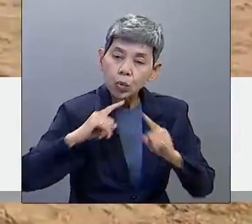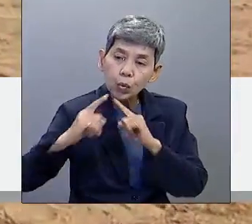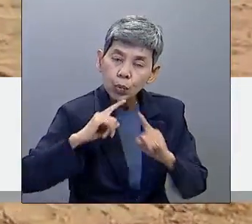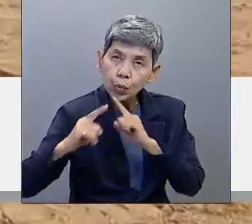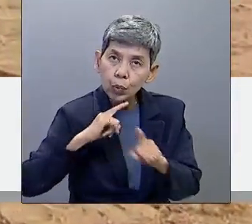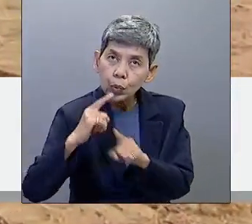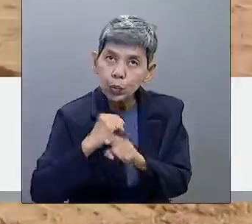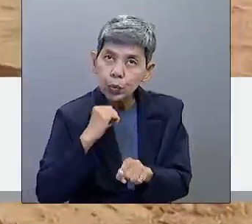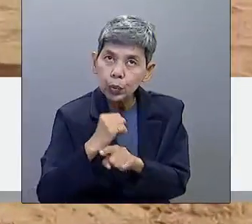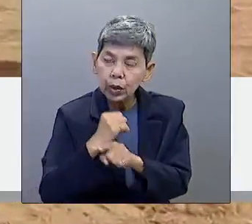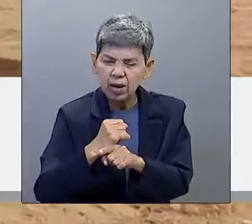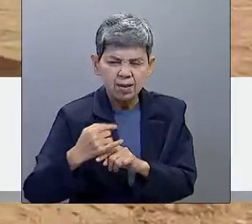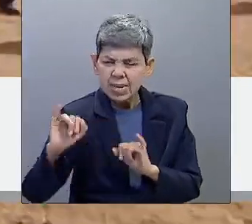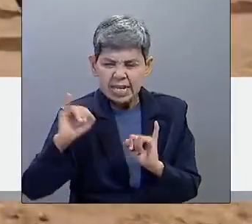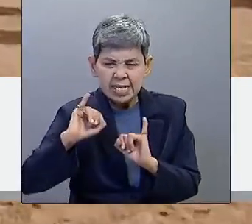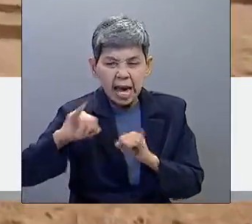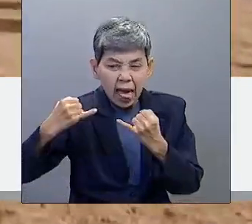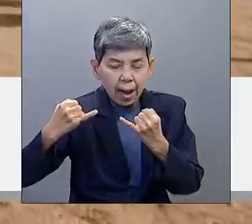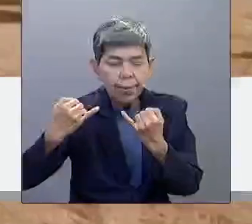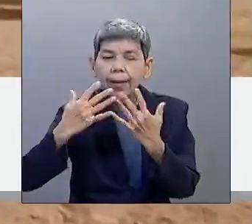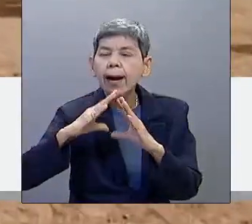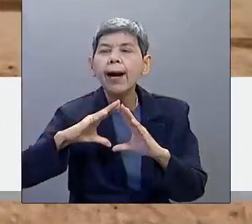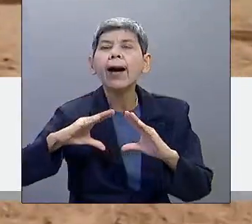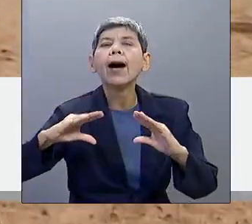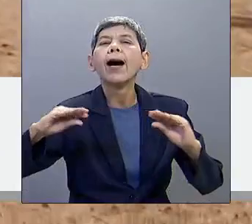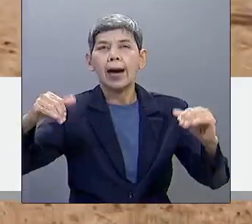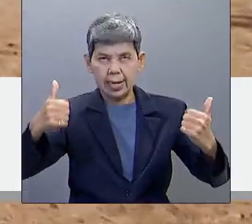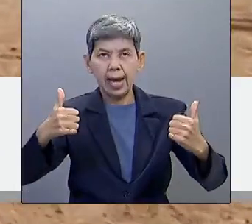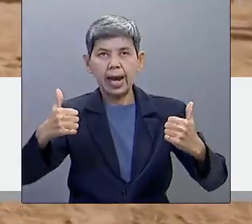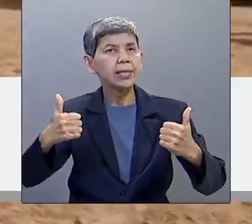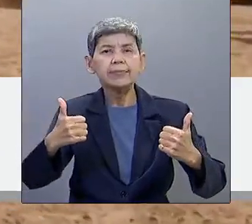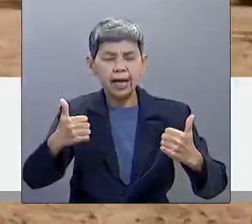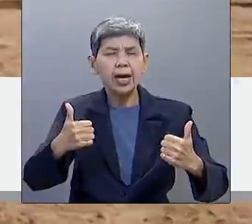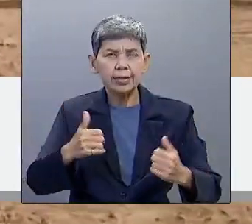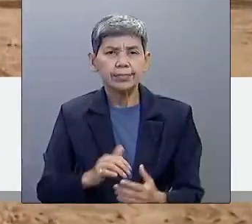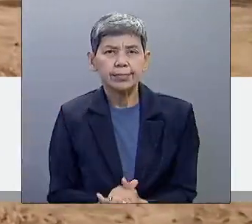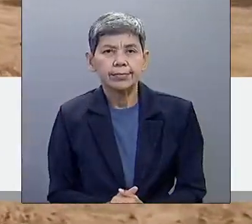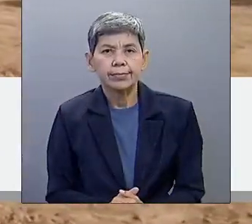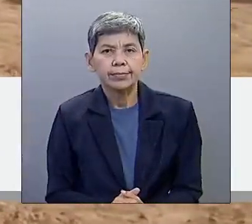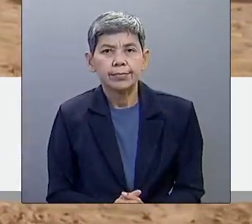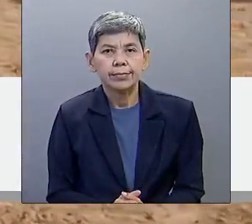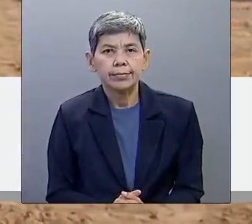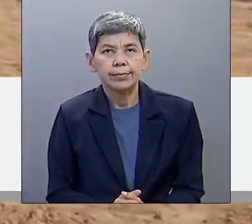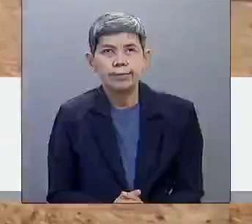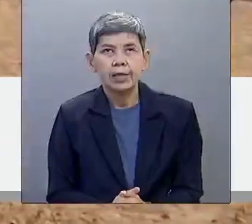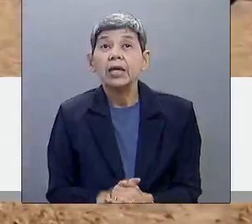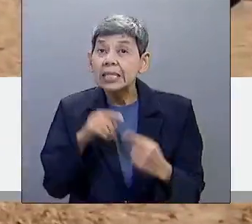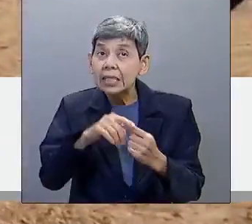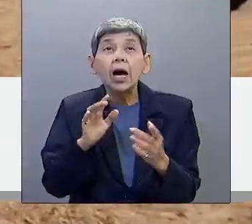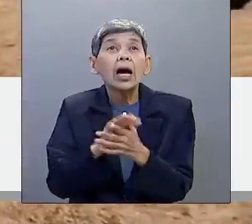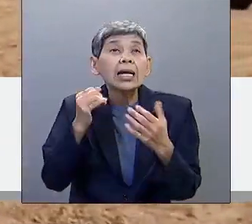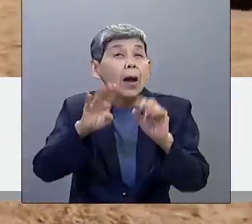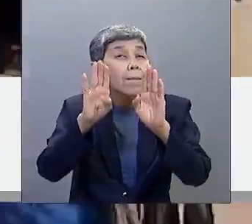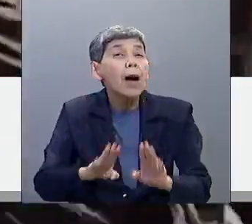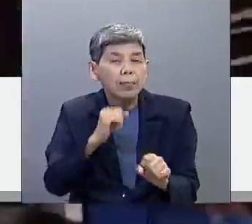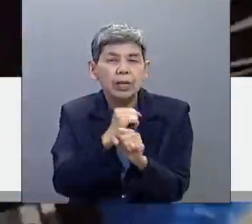รณีบากหมางต่างๆนะคะเพื่อก้าวเข้าสู่ปีใหม่อย่างไม่มีอะไรค้างคาใจกันนะคะเทศกาลทาคานาคีเนี่